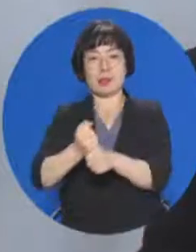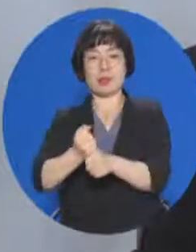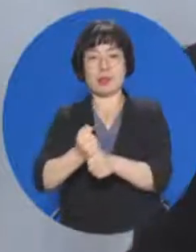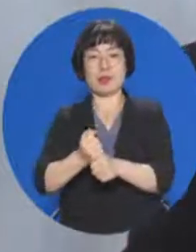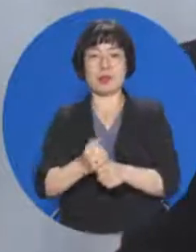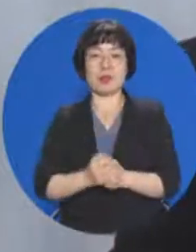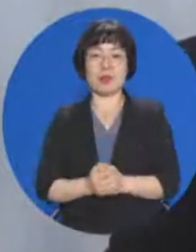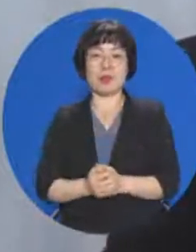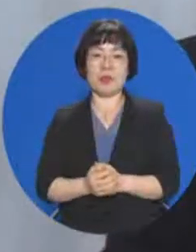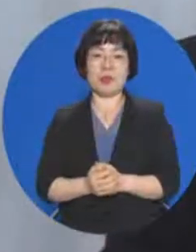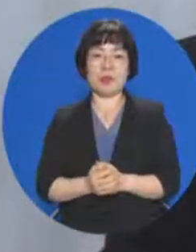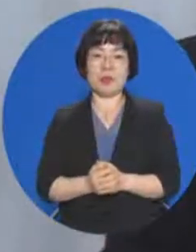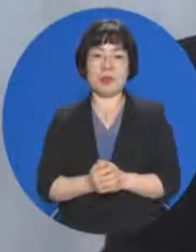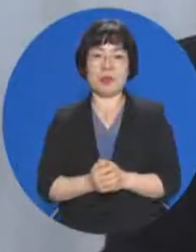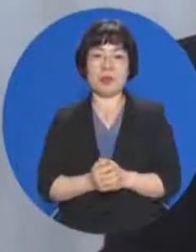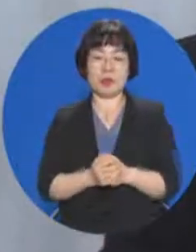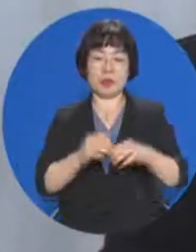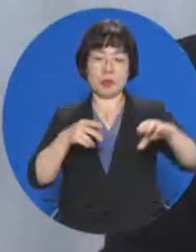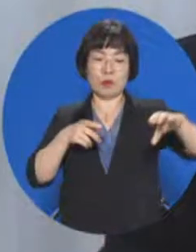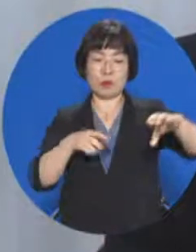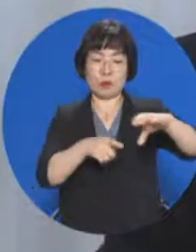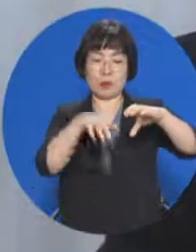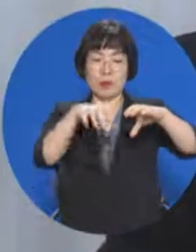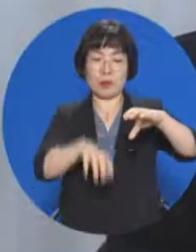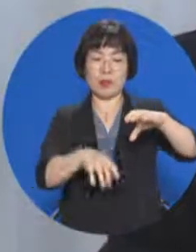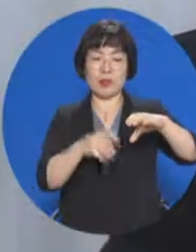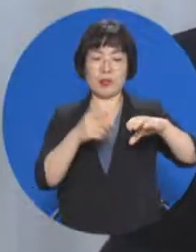대피가지고는 만선이